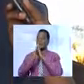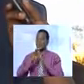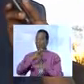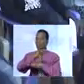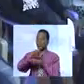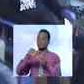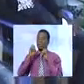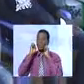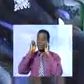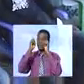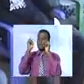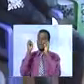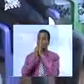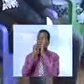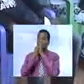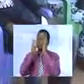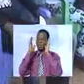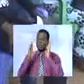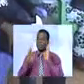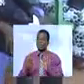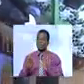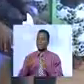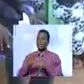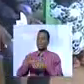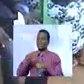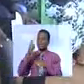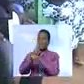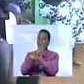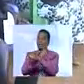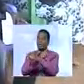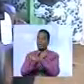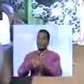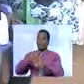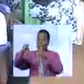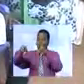les élèves de son établissement à développer la